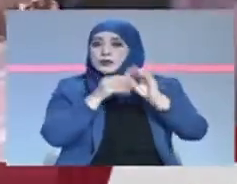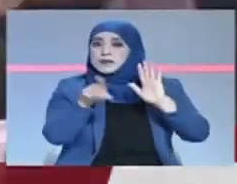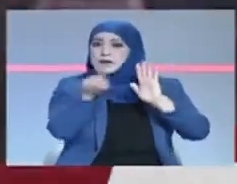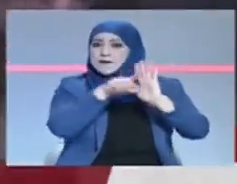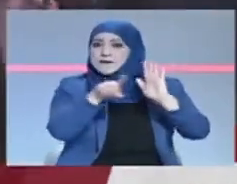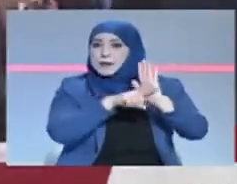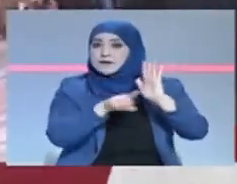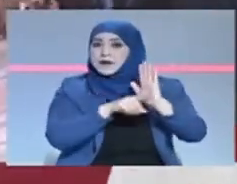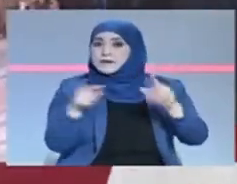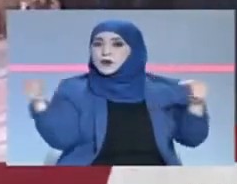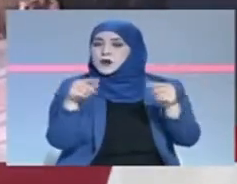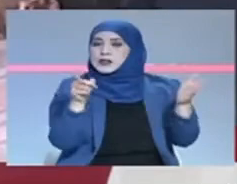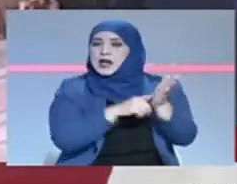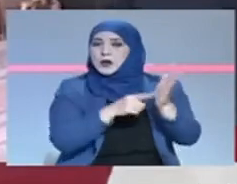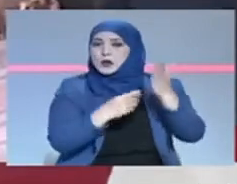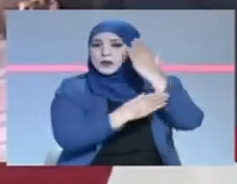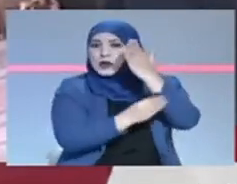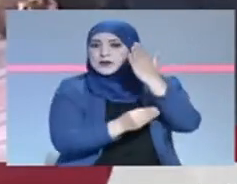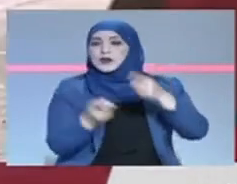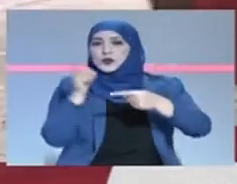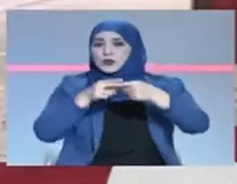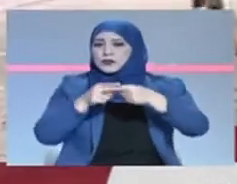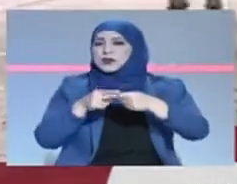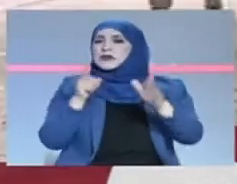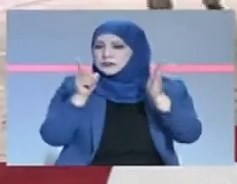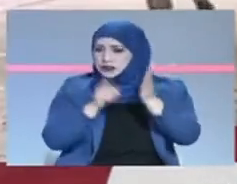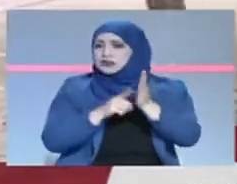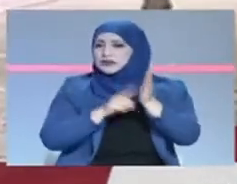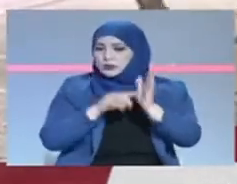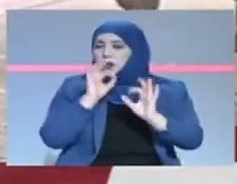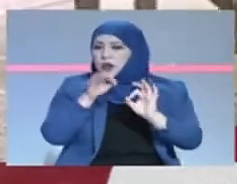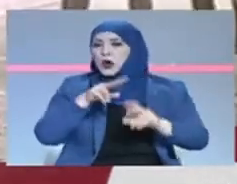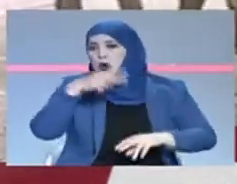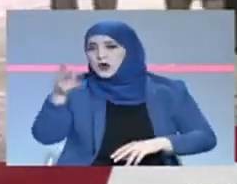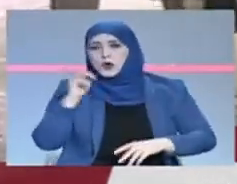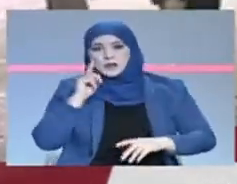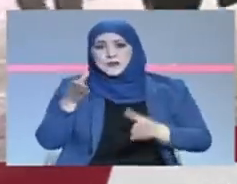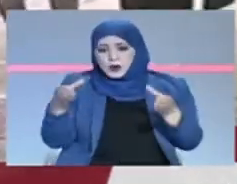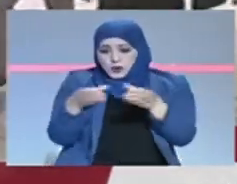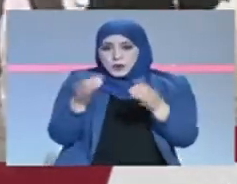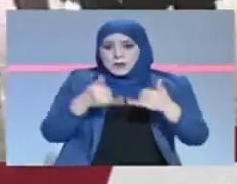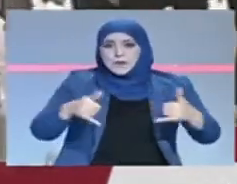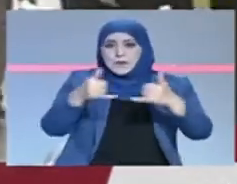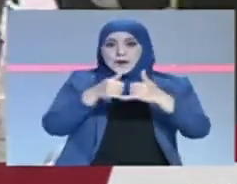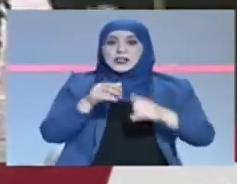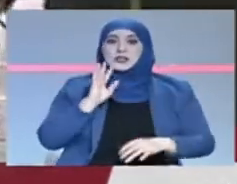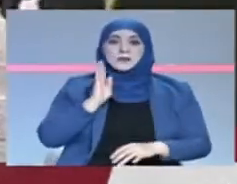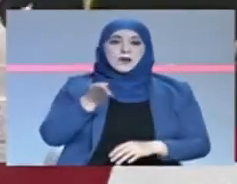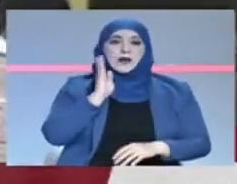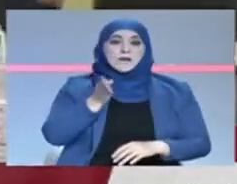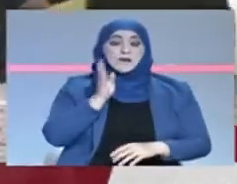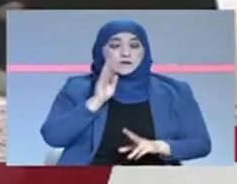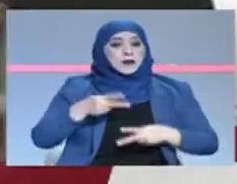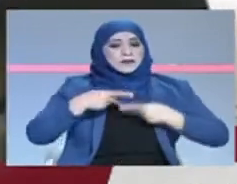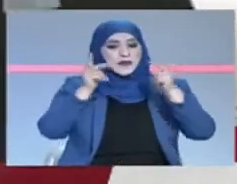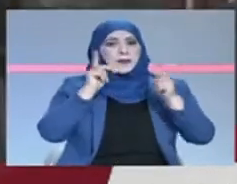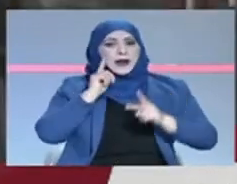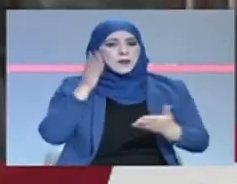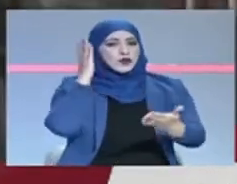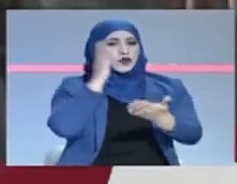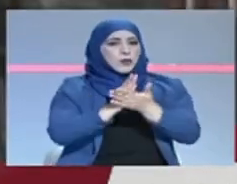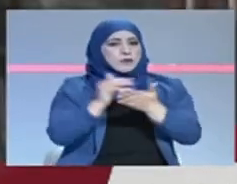المهنة، إضافة إلى تجاوزات أخرى، يدعو مجلس التأديب إلى الإبلاغ عنها لوضع حد